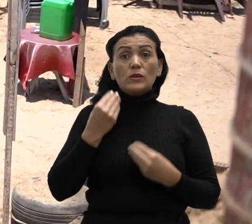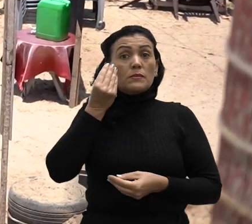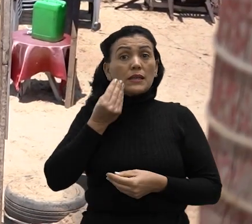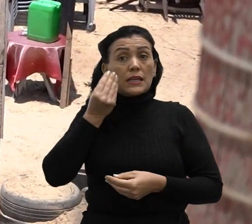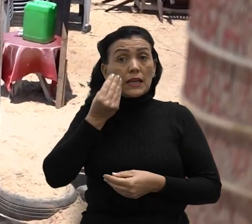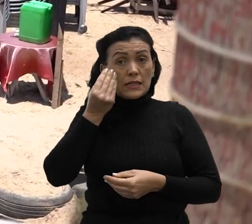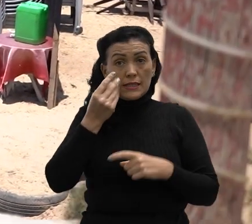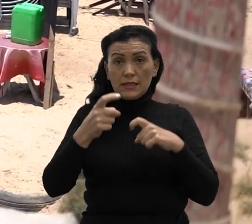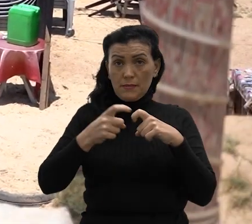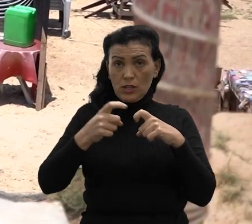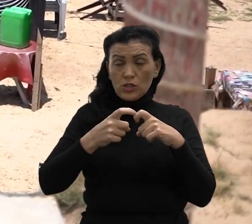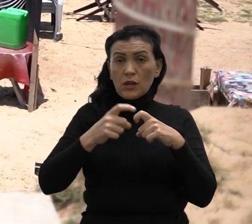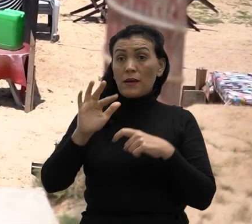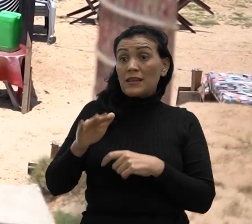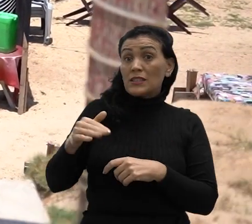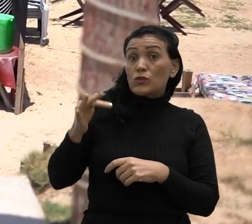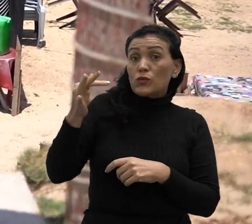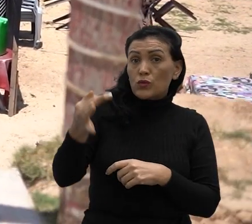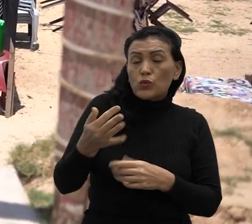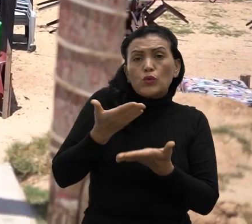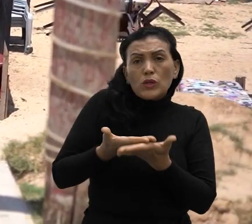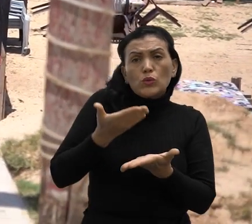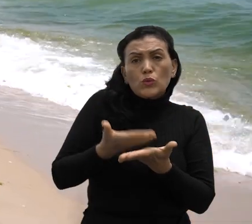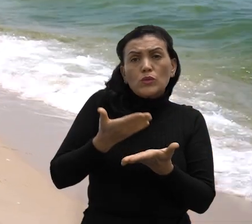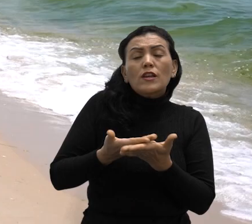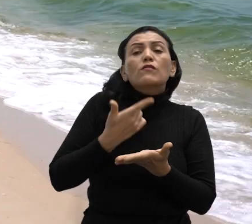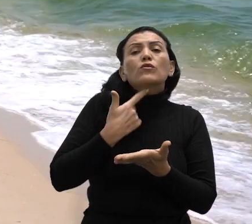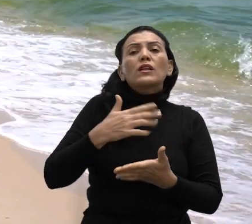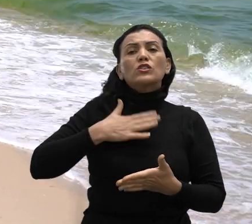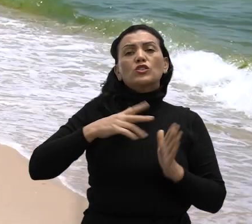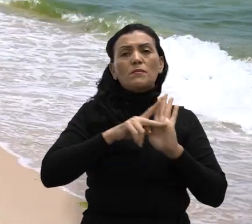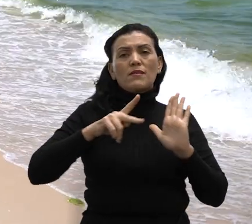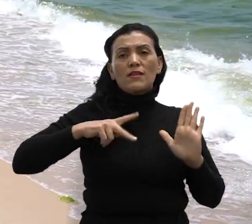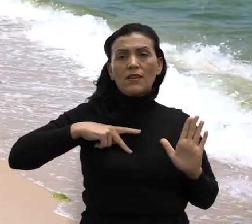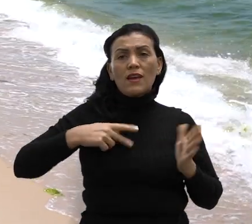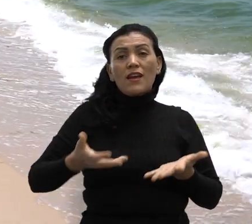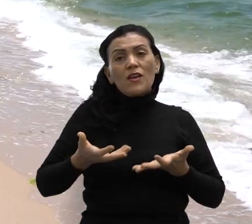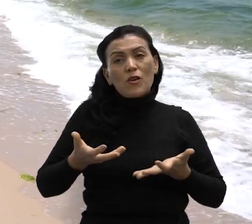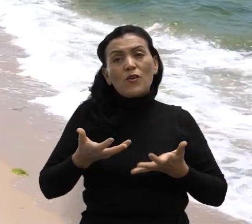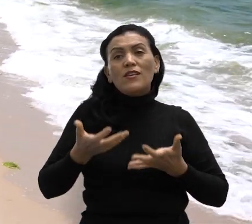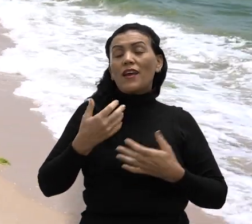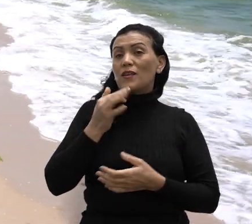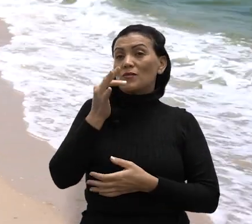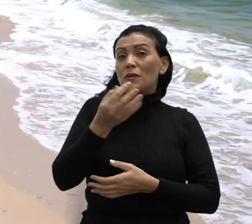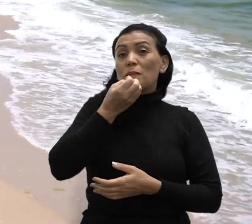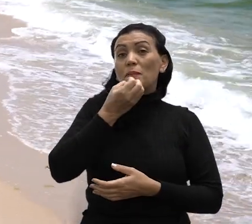خبره مثلا وهيك، وبس فتت التخصص اللي انا حباه واللي انا بدي اياه واللي حاسه حبدع فيه، والحمد لله يعني ابدعت وانجزت